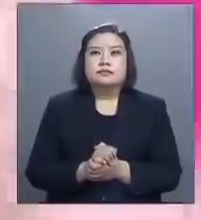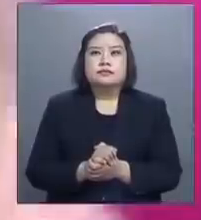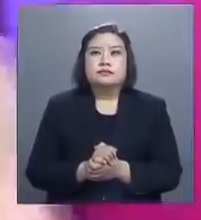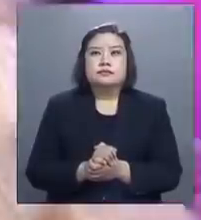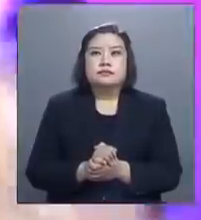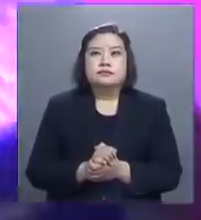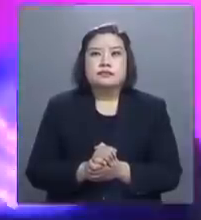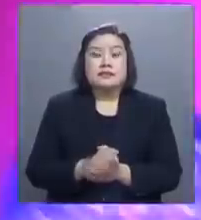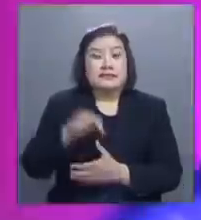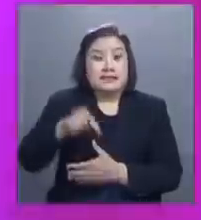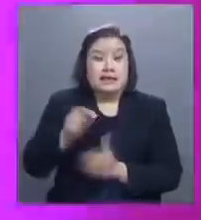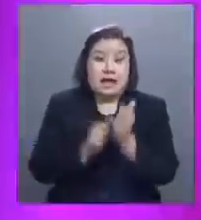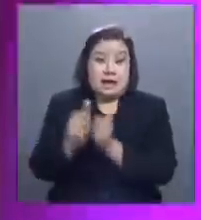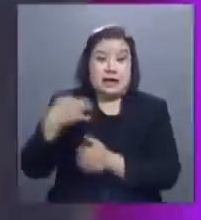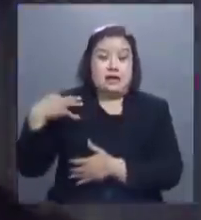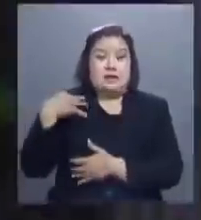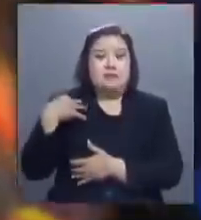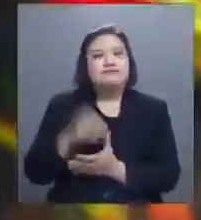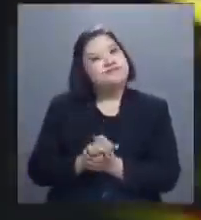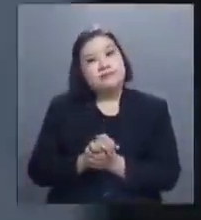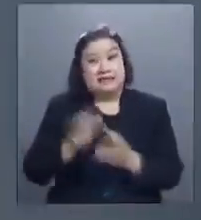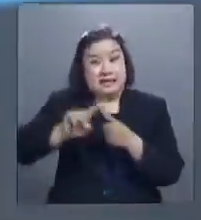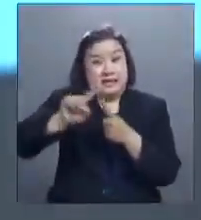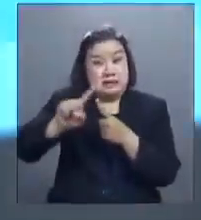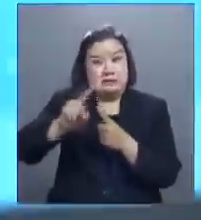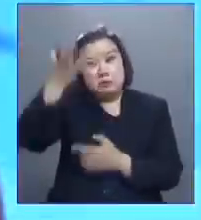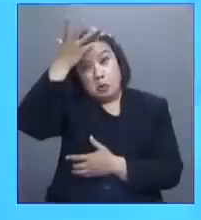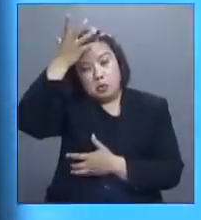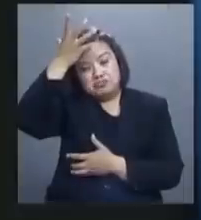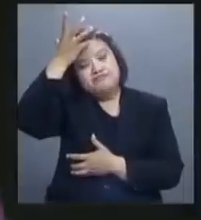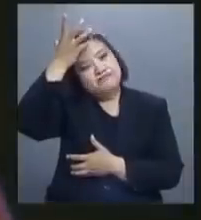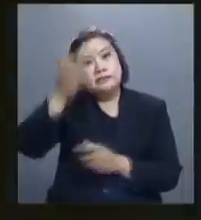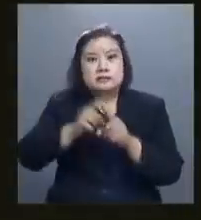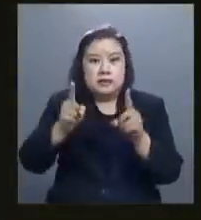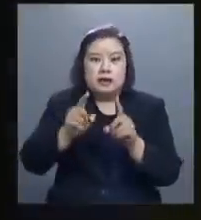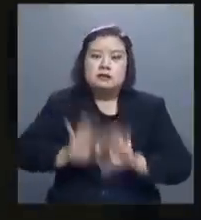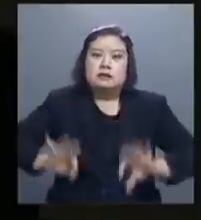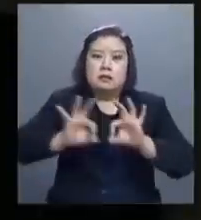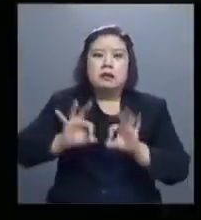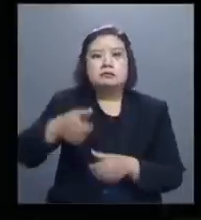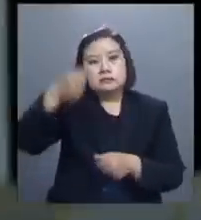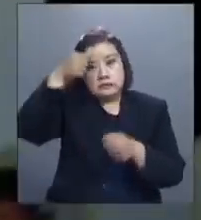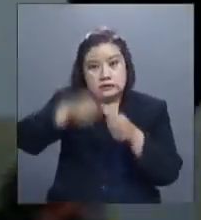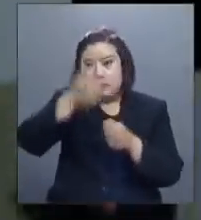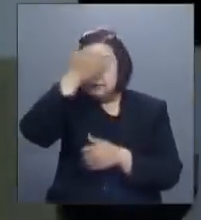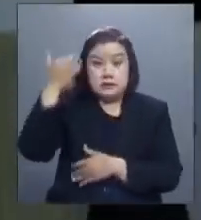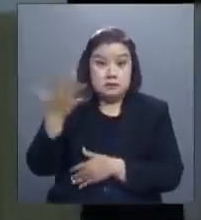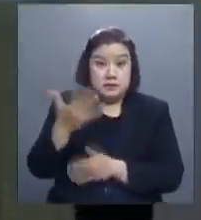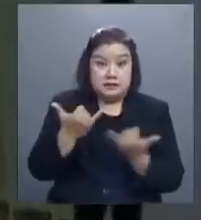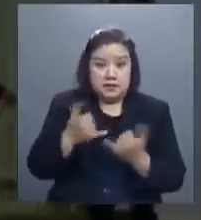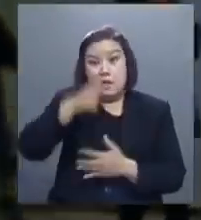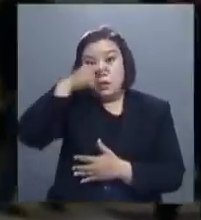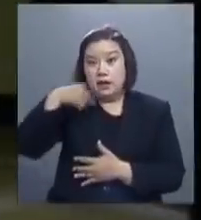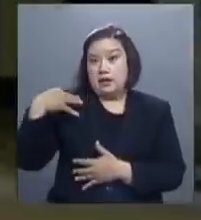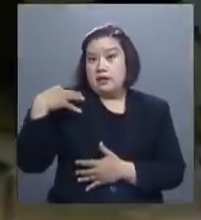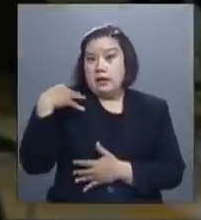ปของเส้นทางนี้อาจไม่ได้ลงเอยด้วยการได้มงกุฎชัยชนะแต่สิ่งที่ได้ถูกจารึกแล้วบนหน้าประวัติศาสตร์นางงามไทย